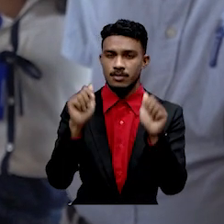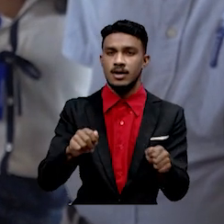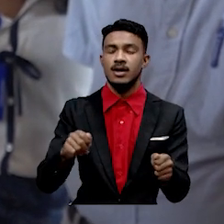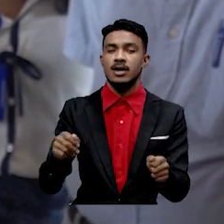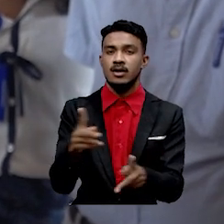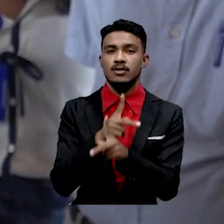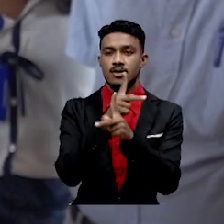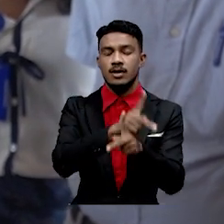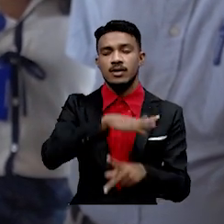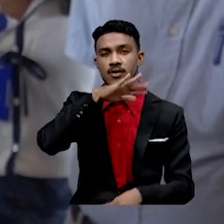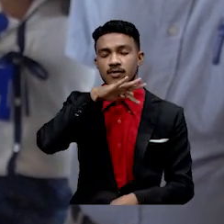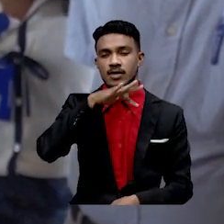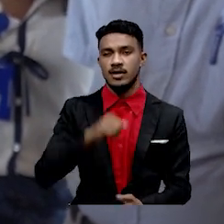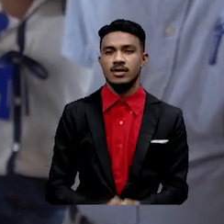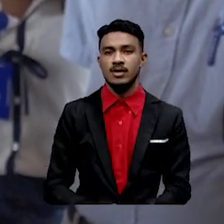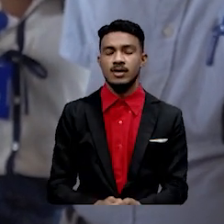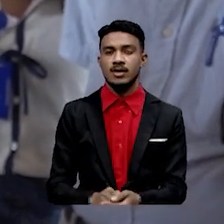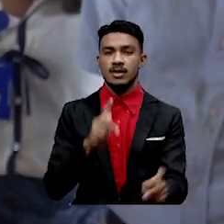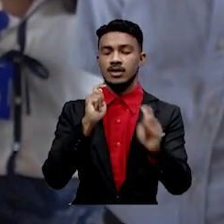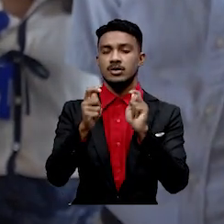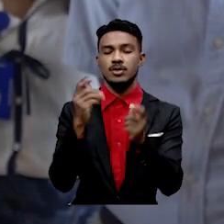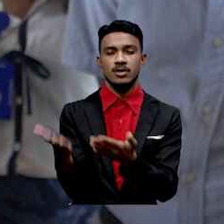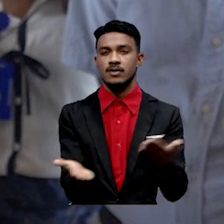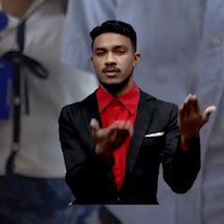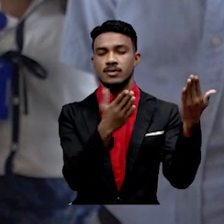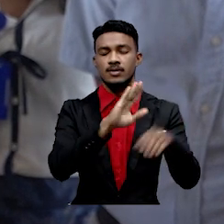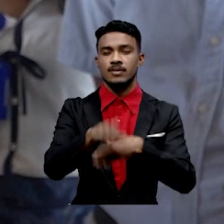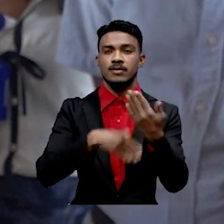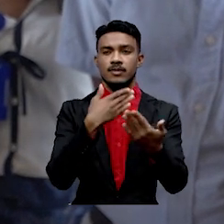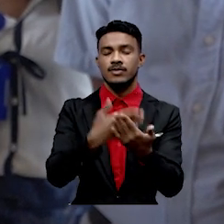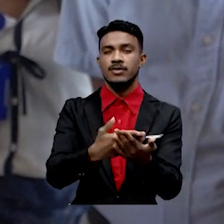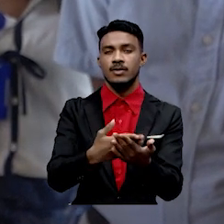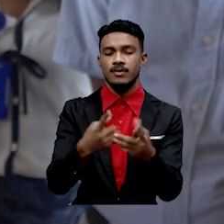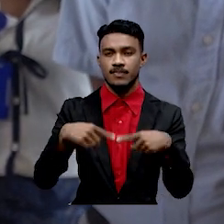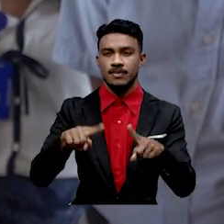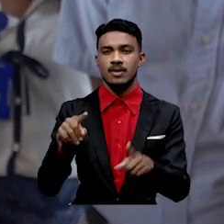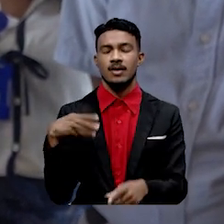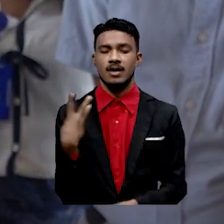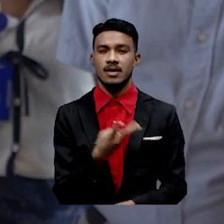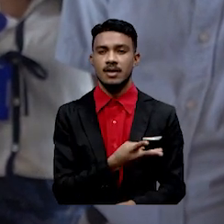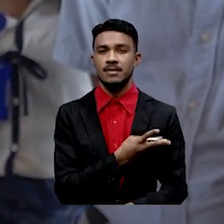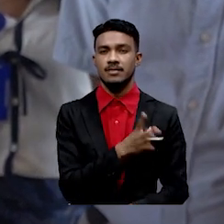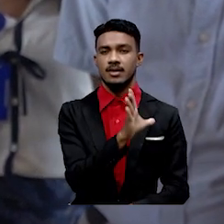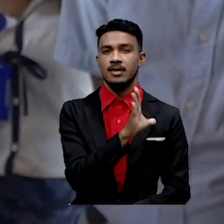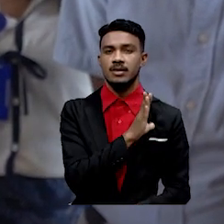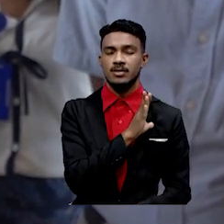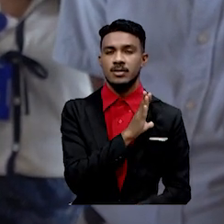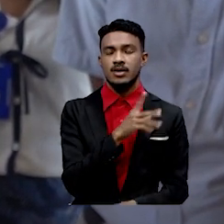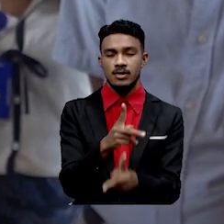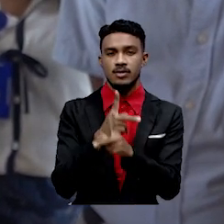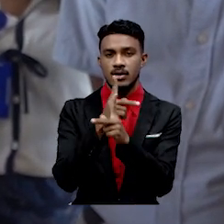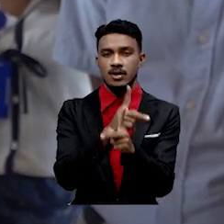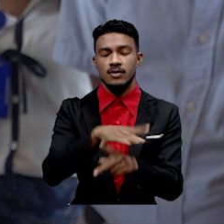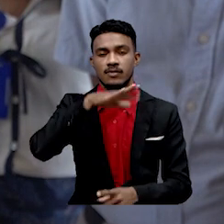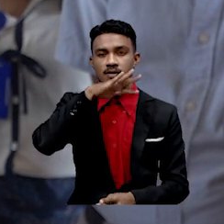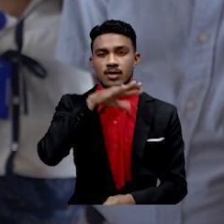kontrolaru hodi bele transportal isu hirak ne bahem provisoriamente sidauk ame sei fokala iha atir kontrolaru homos kolek